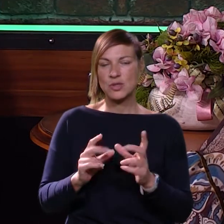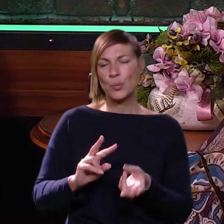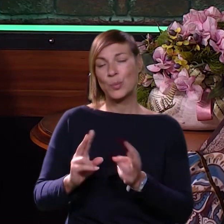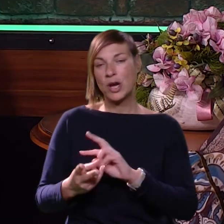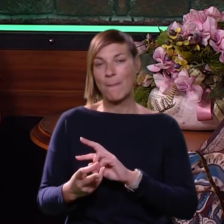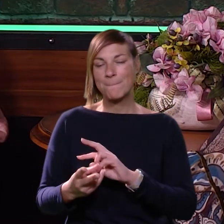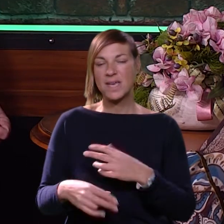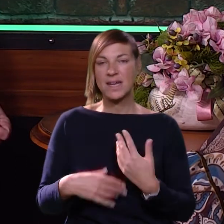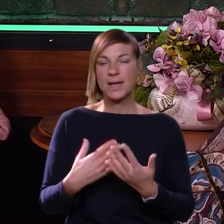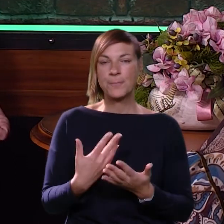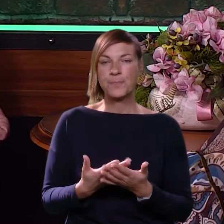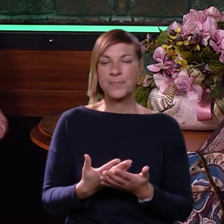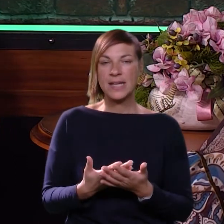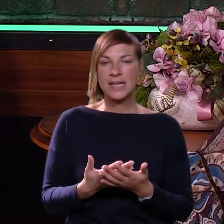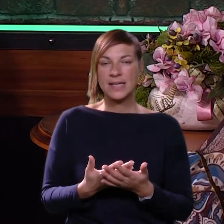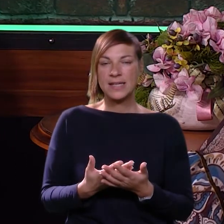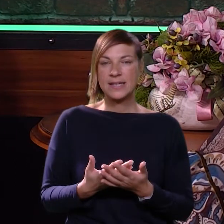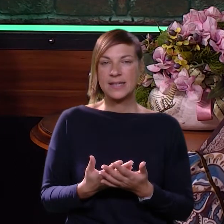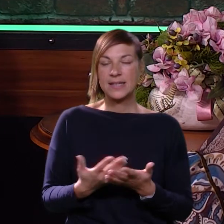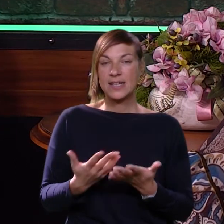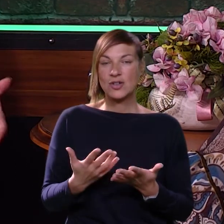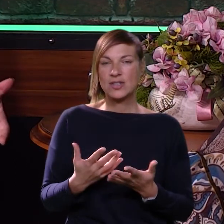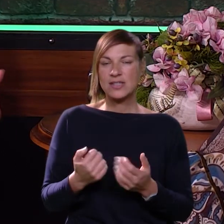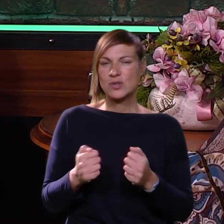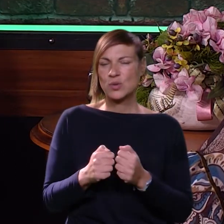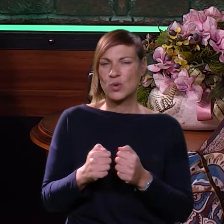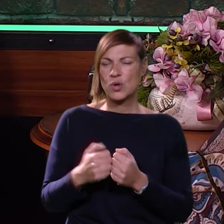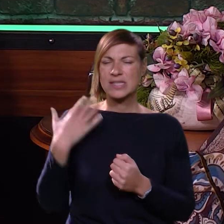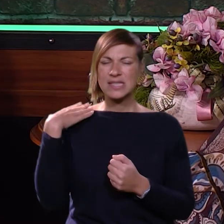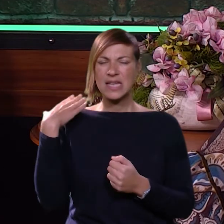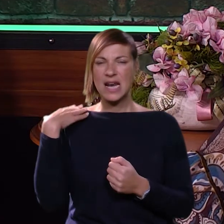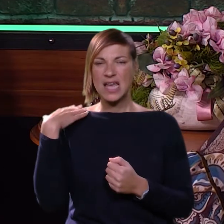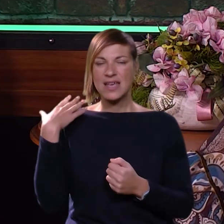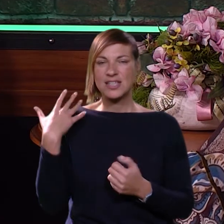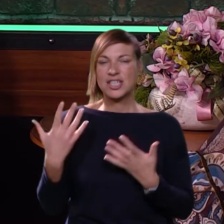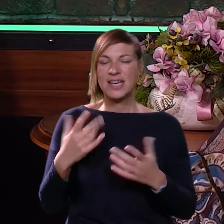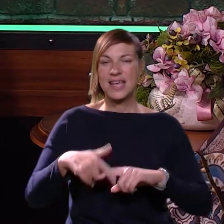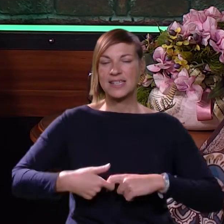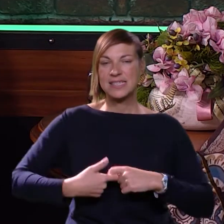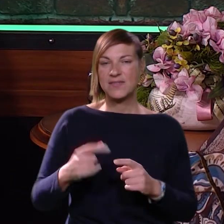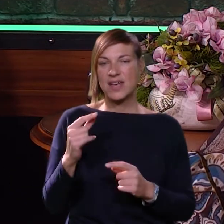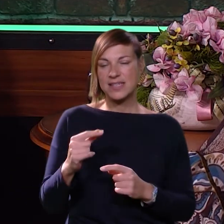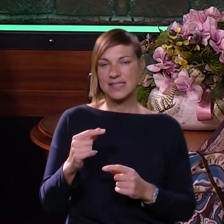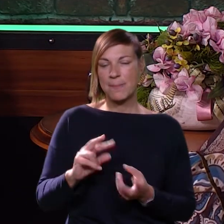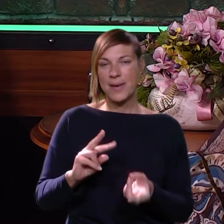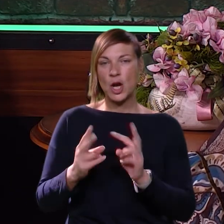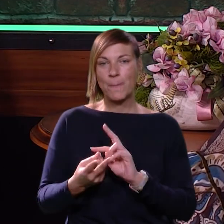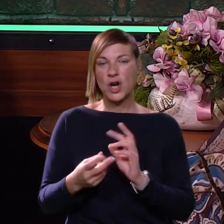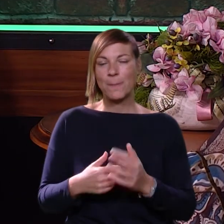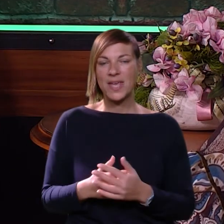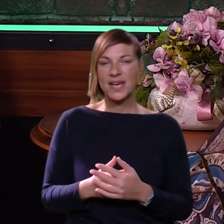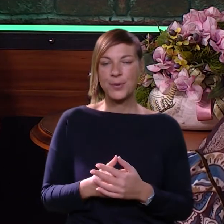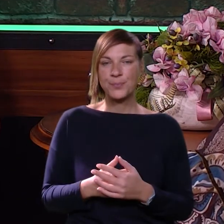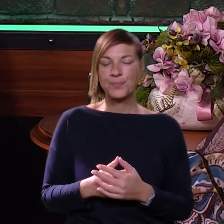toj promjeni nekakvoj, tako da u stvari tu su kosti, tu su leđa, tu su neke stvari se malo